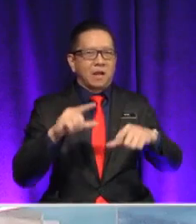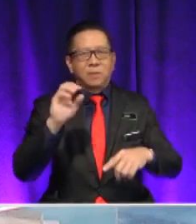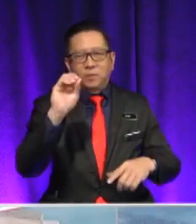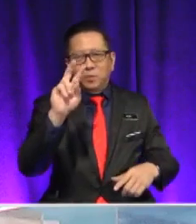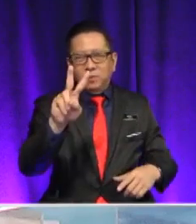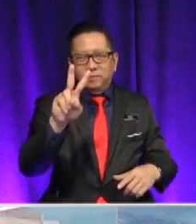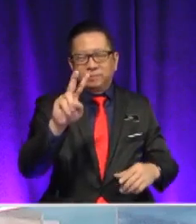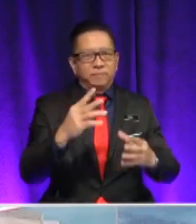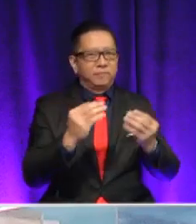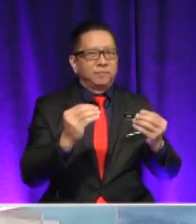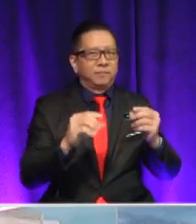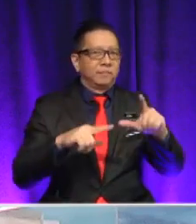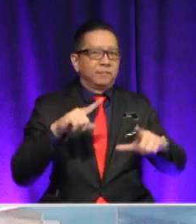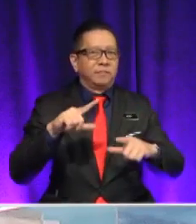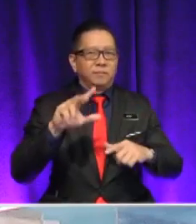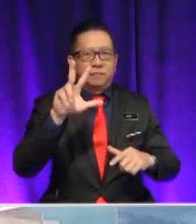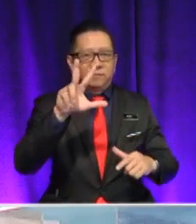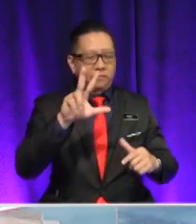seterusnya banyak